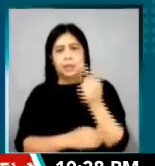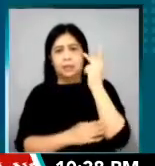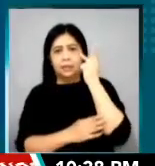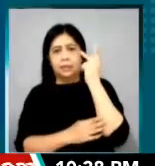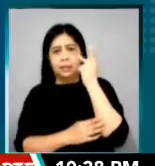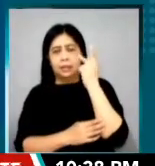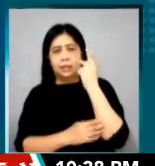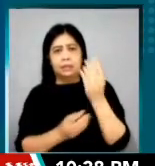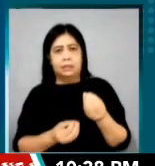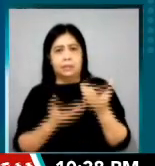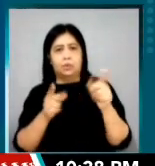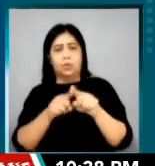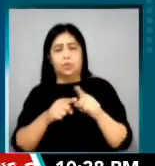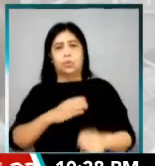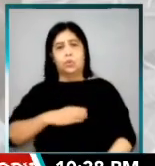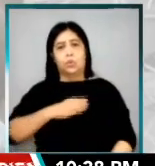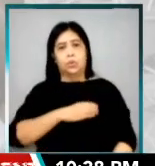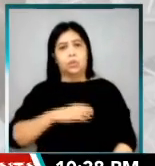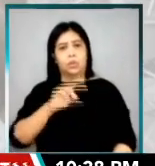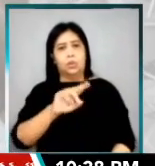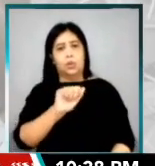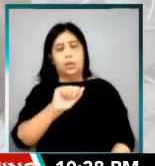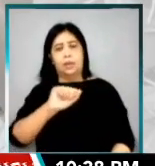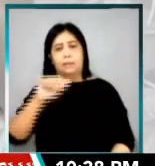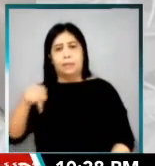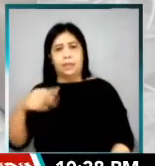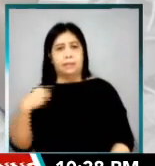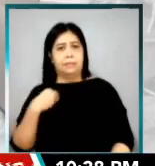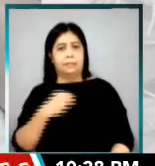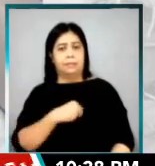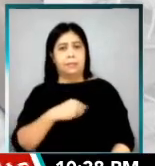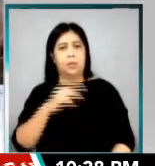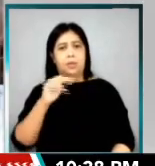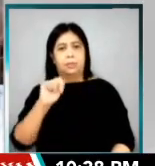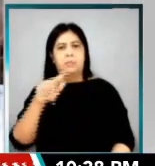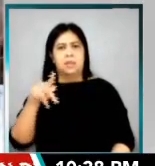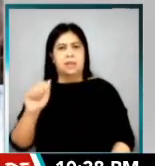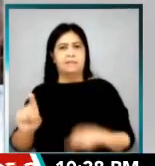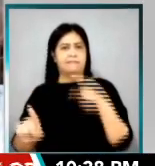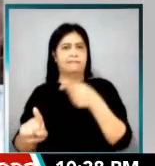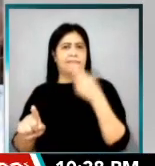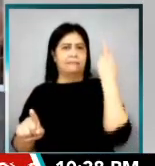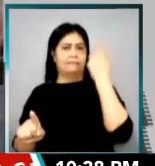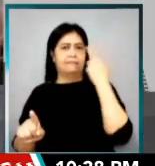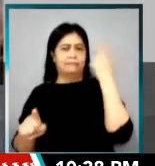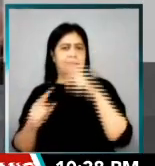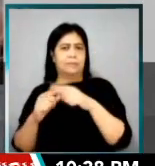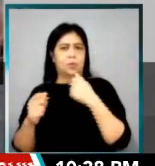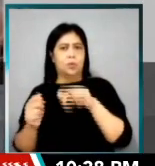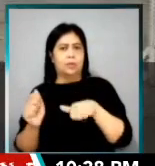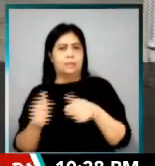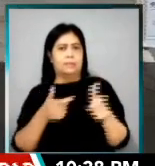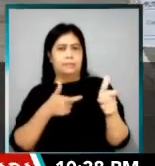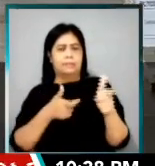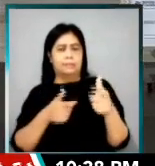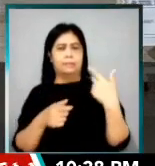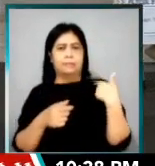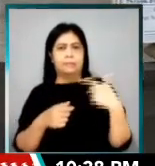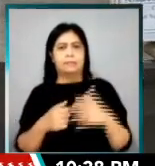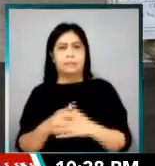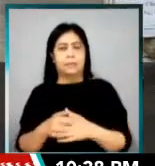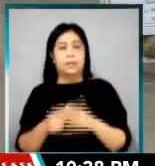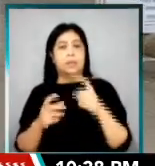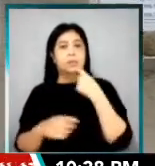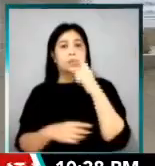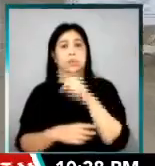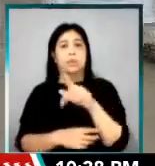ang pakikiramay ang UAAP. Mga miyembro ng New People's Army ang itinuturo ng PNP na may kagagawan sa insidente. Ipinagutos na ni PNP